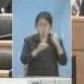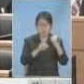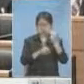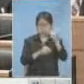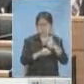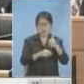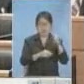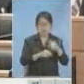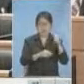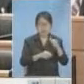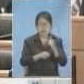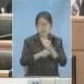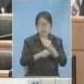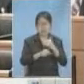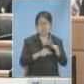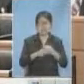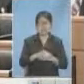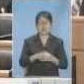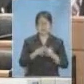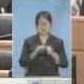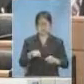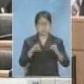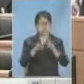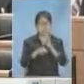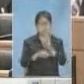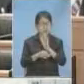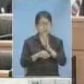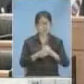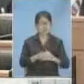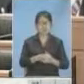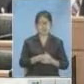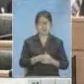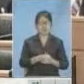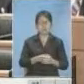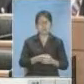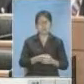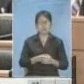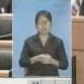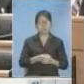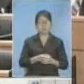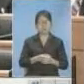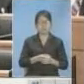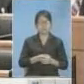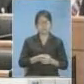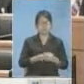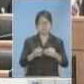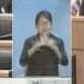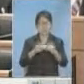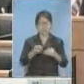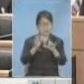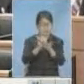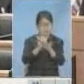ให้ฉะนั้นก็เป็นสิ่งที่ความจำเป็นครับท่านประธานนะฮะแล้วก็อีกอันหนึ่งครับท่านประธานอันสุดท้าย